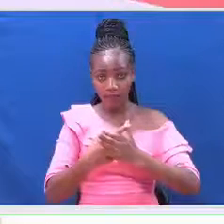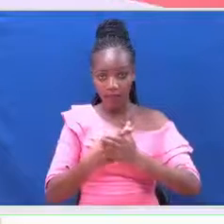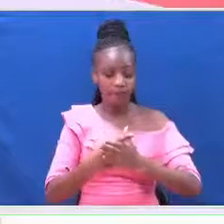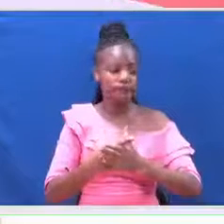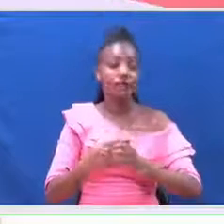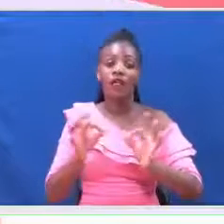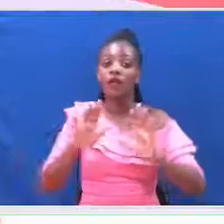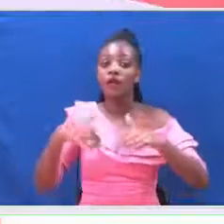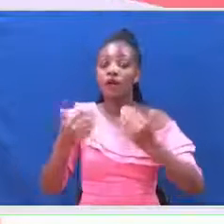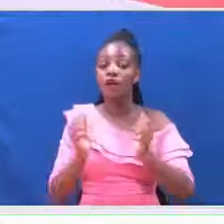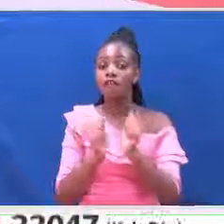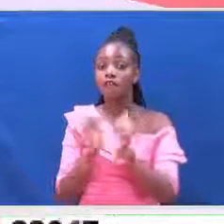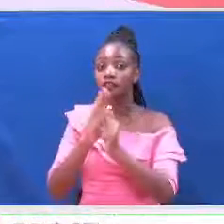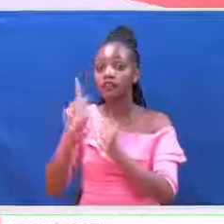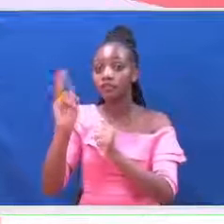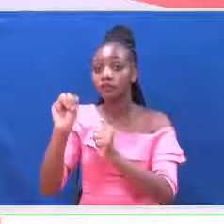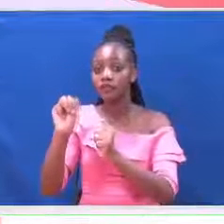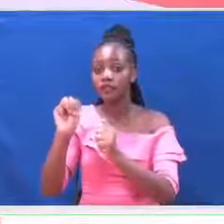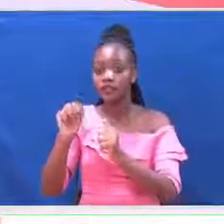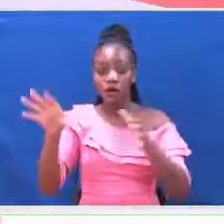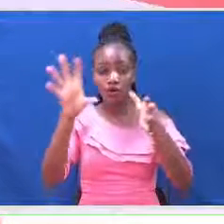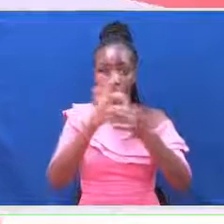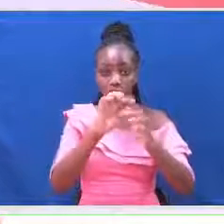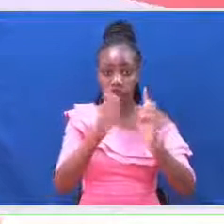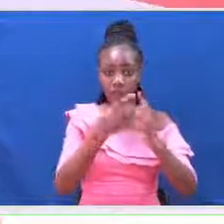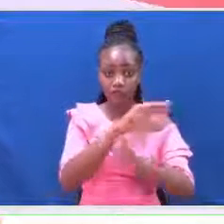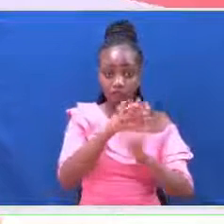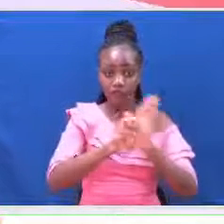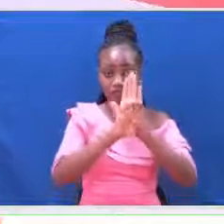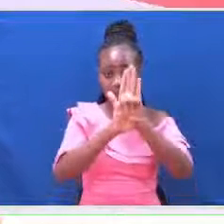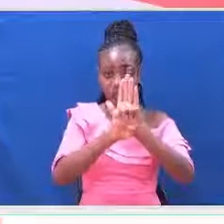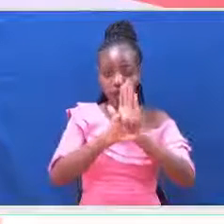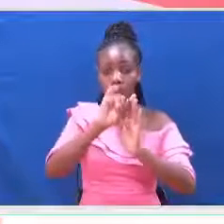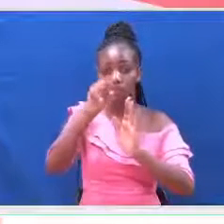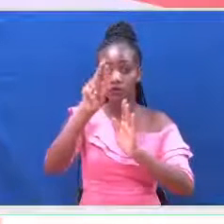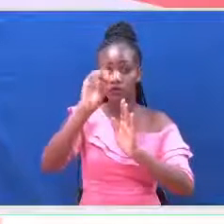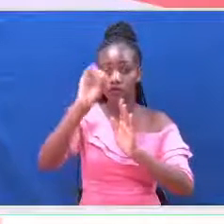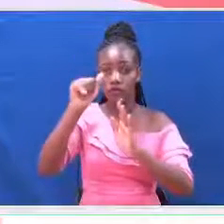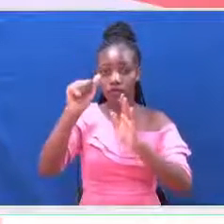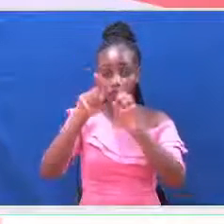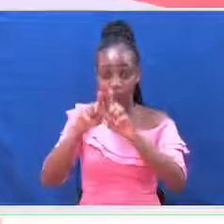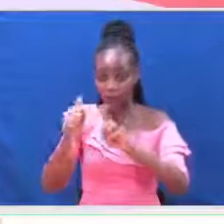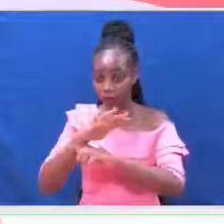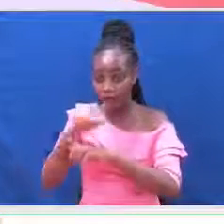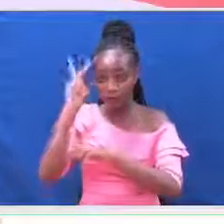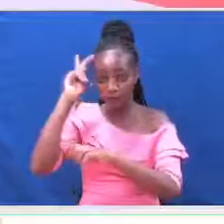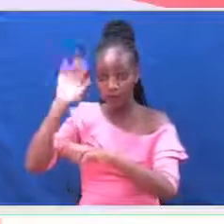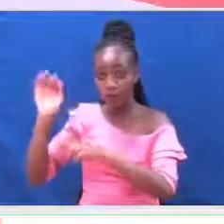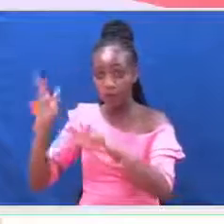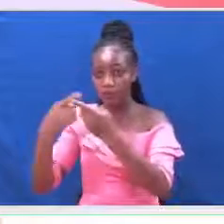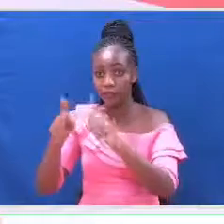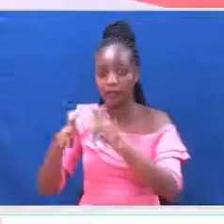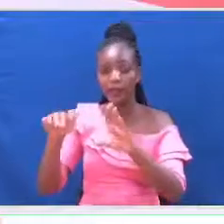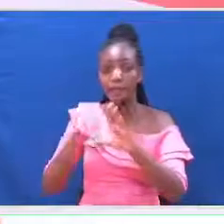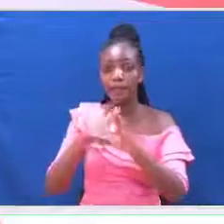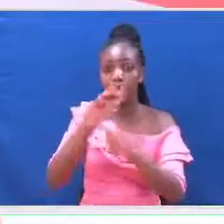kilomita 15 itapitia maeneo bunge ya gatundu kaskazini Na juja kaunti ya kiambuu Hata hivyo mbunge wa eneo la